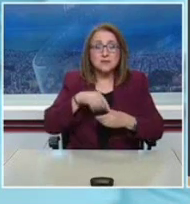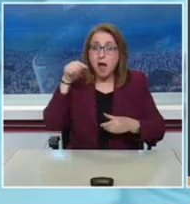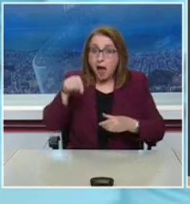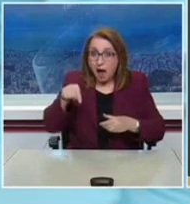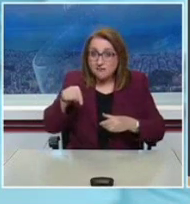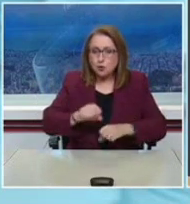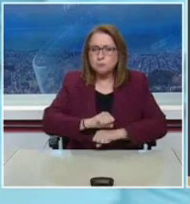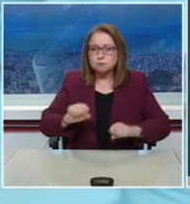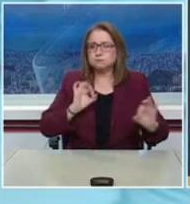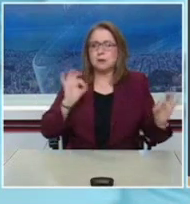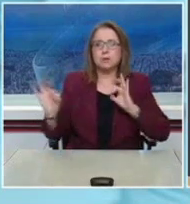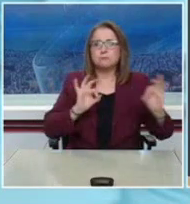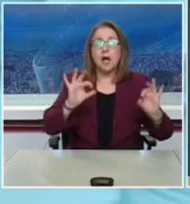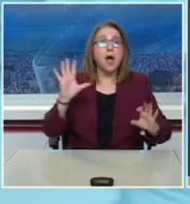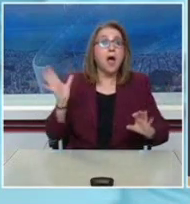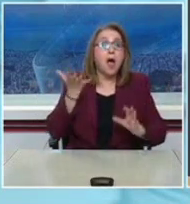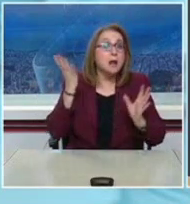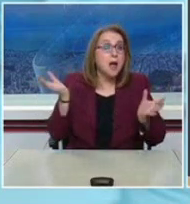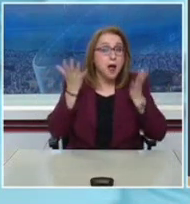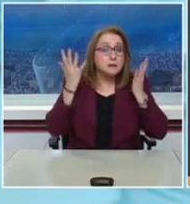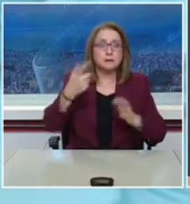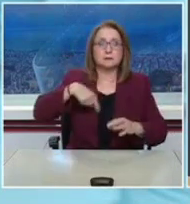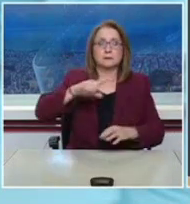και θεωρούμε πως δεν κινδυνεύουμε να μεταδώσουμε την νόσο σε άλλους.